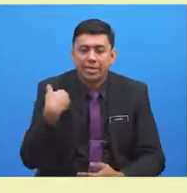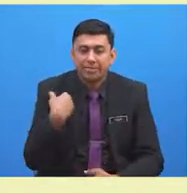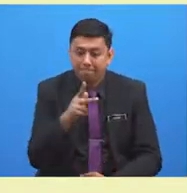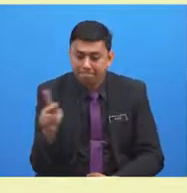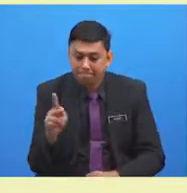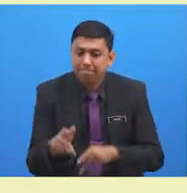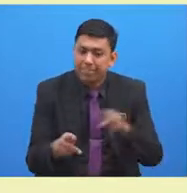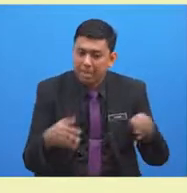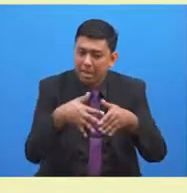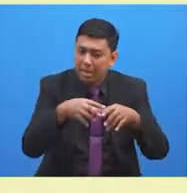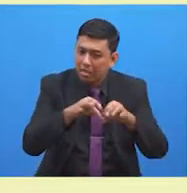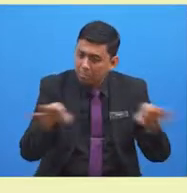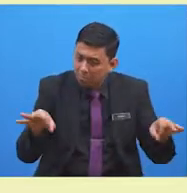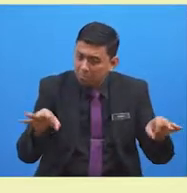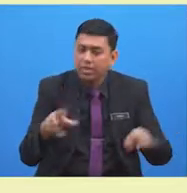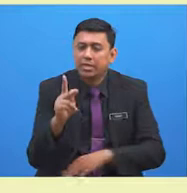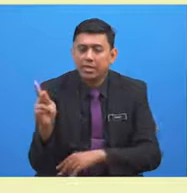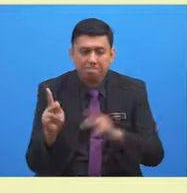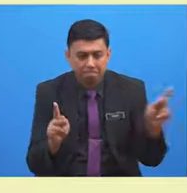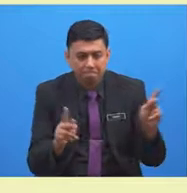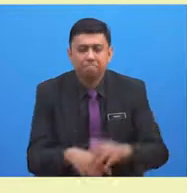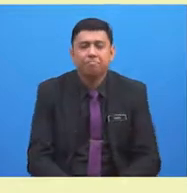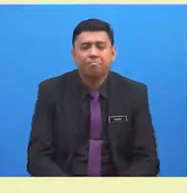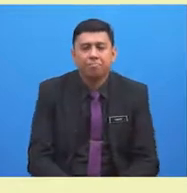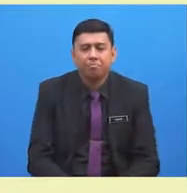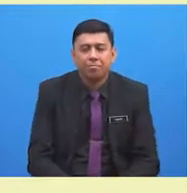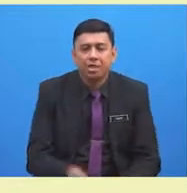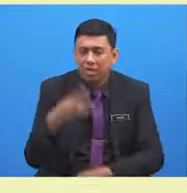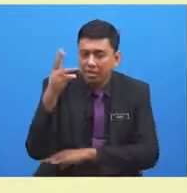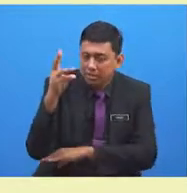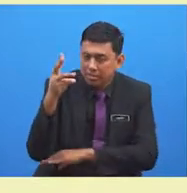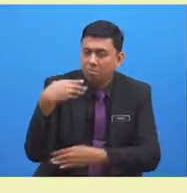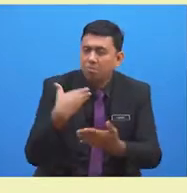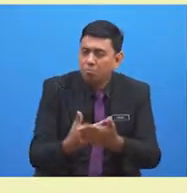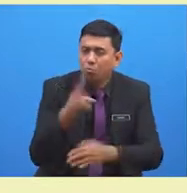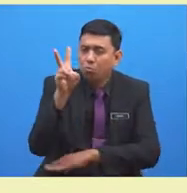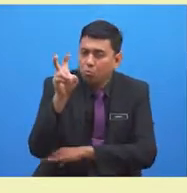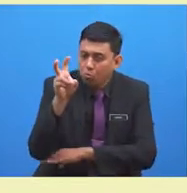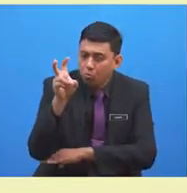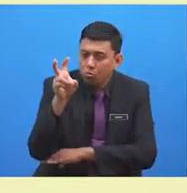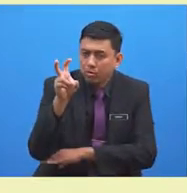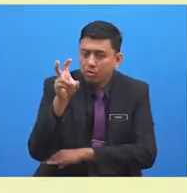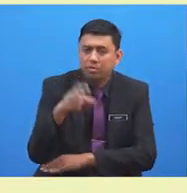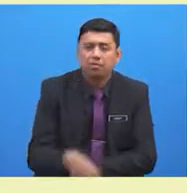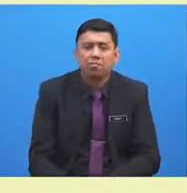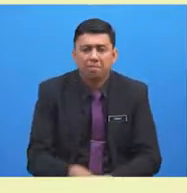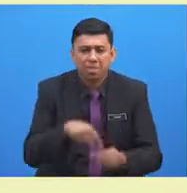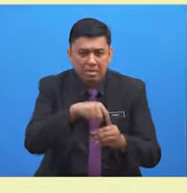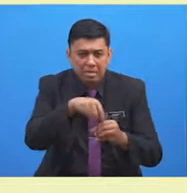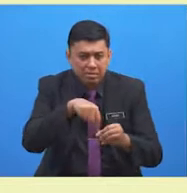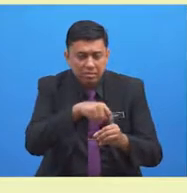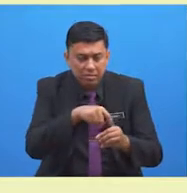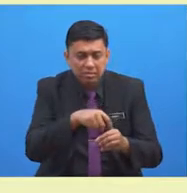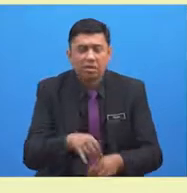kanan. Rangka bentuk trakea terdiri daripada 16 hingga 20 cecincin rawan